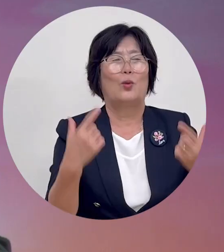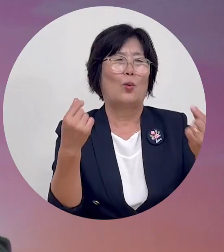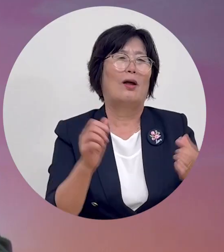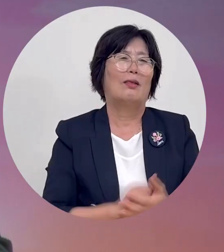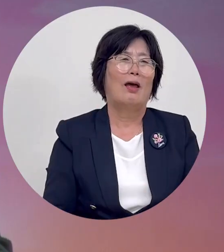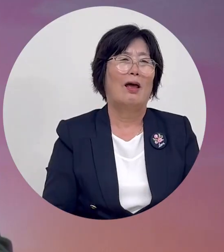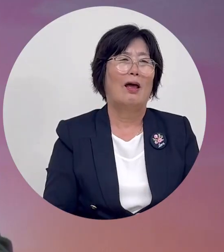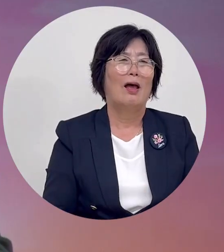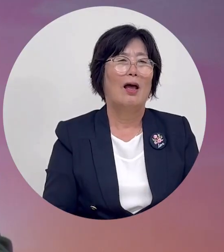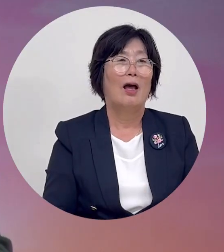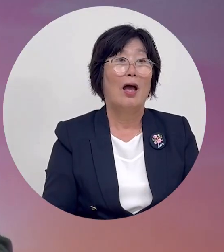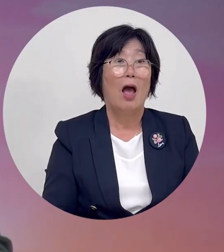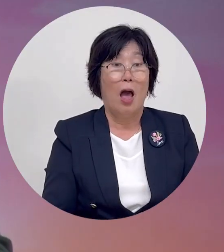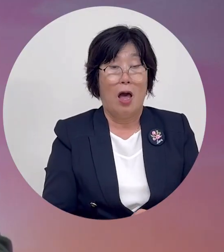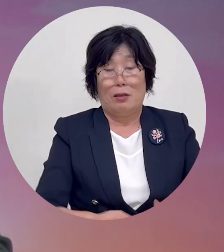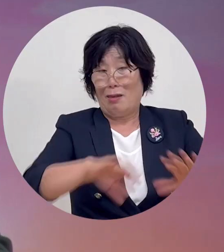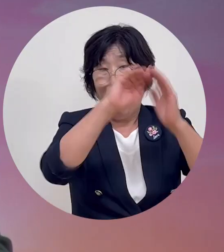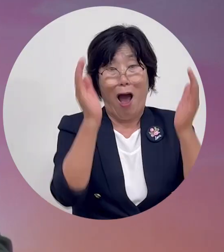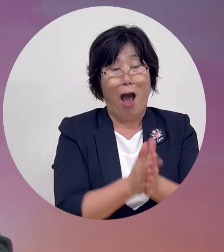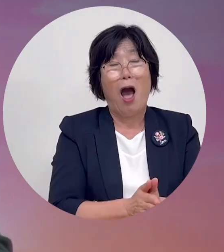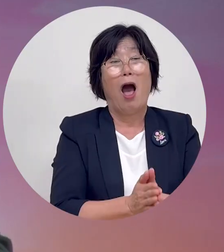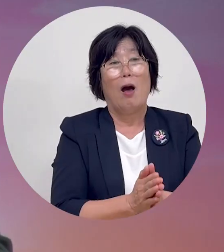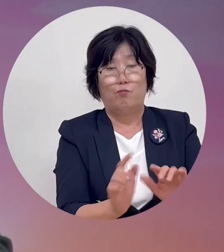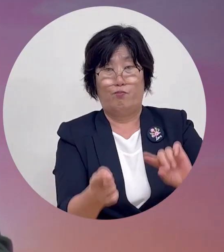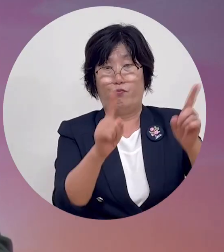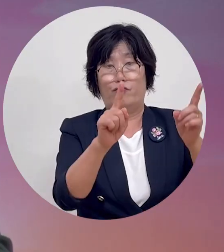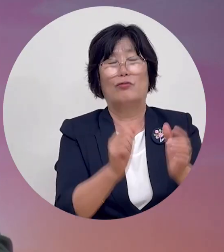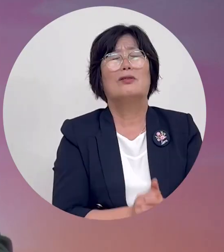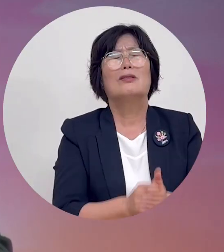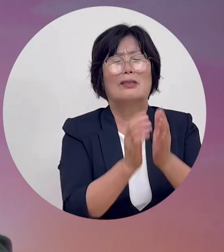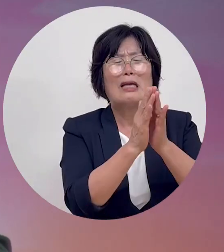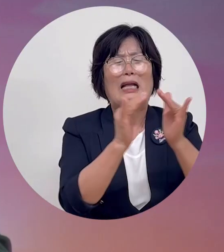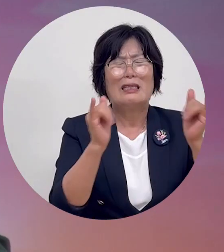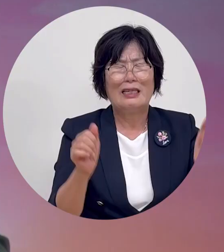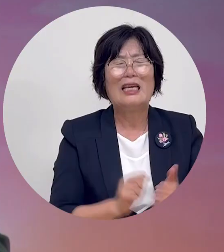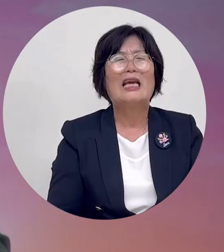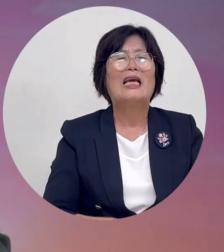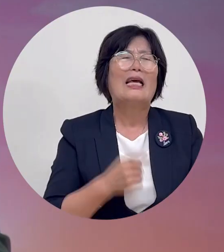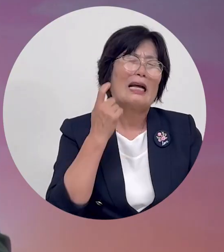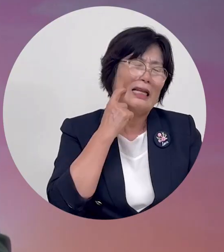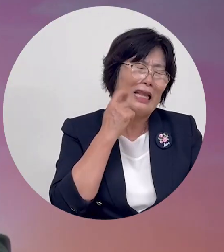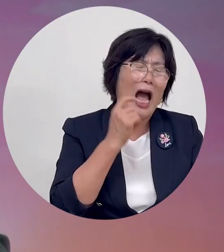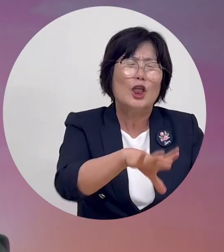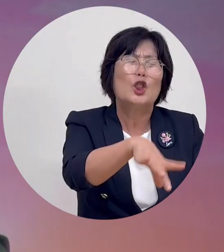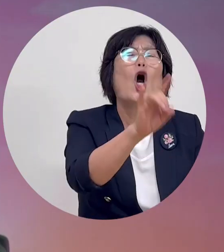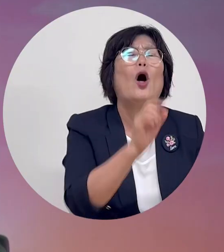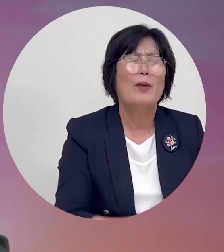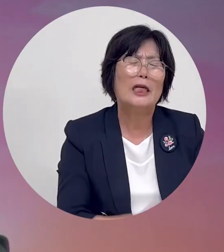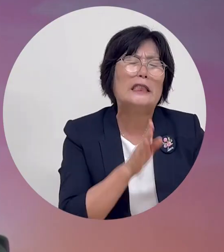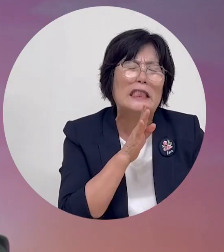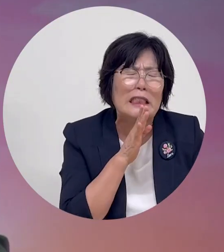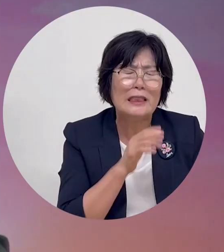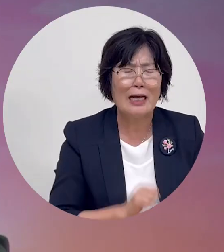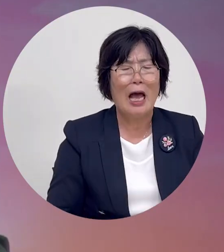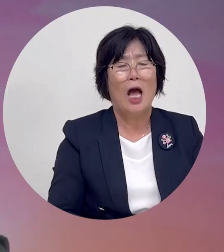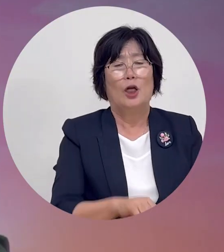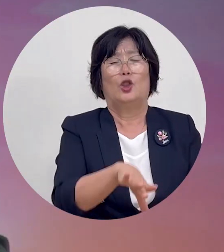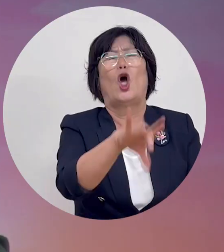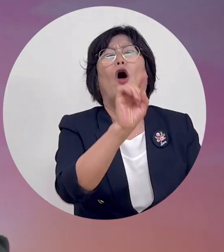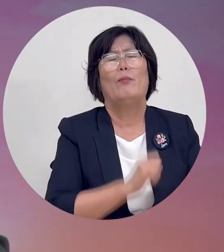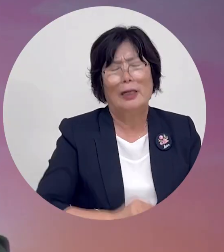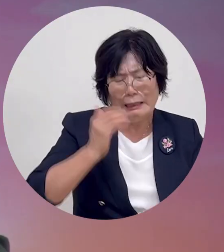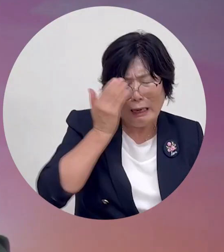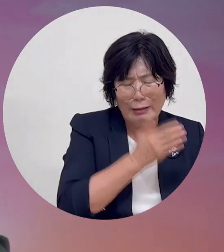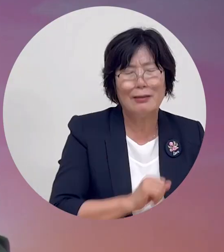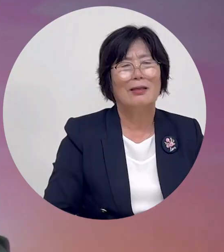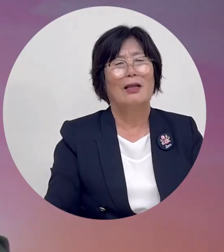지금 다 부흥사들이 갓다리였다는 것은, 처음에 시작할 때는 그분들도 순수했어요.